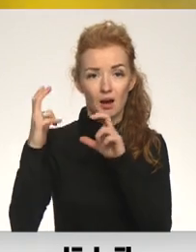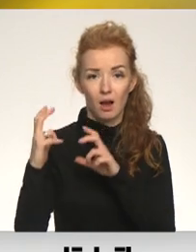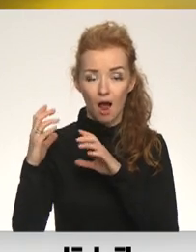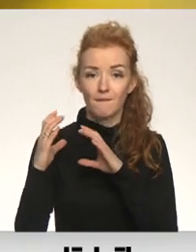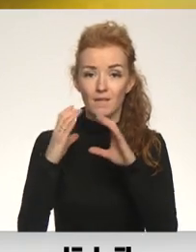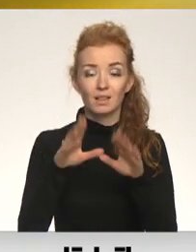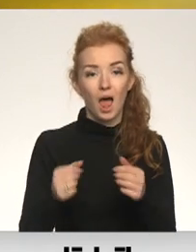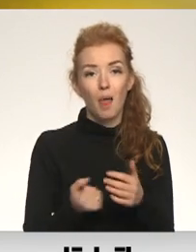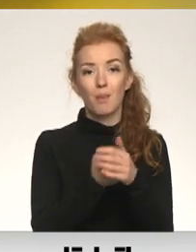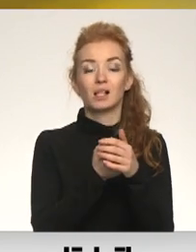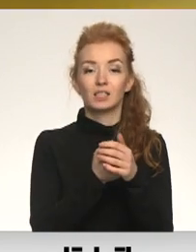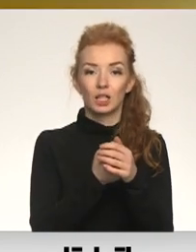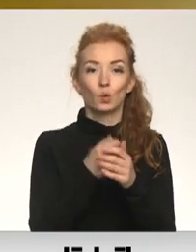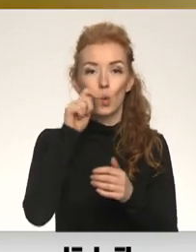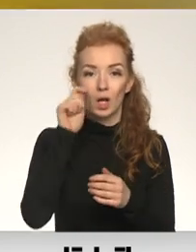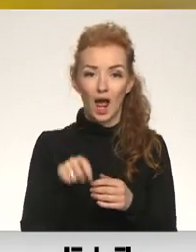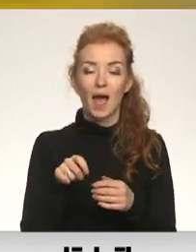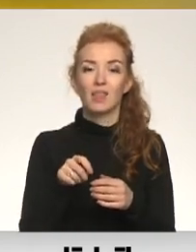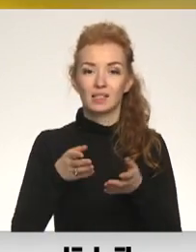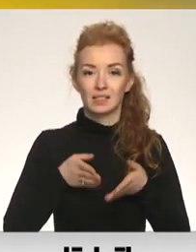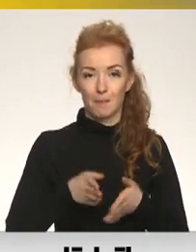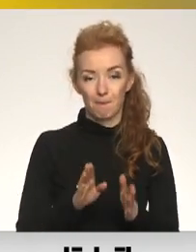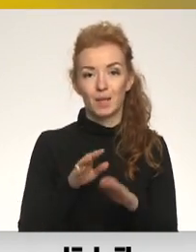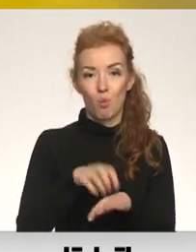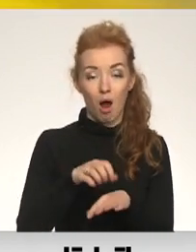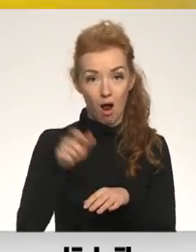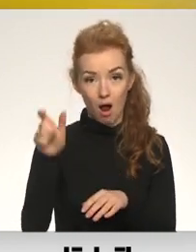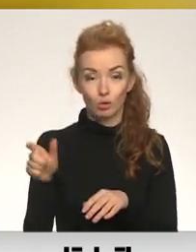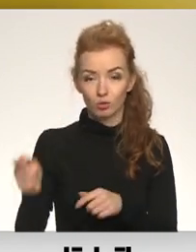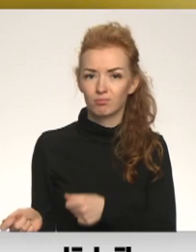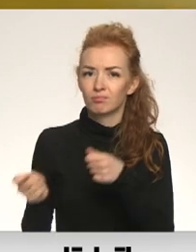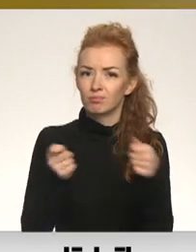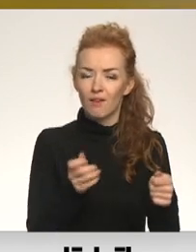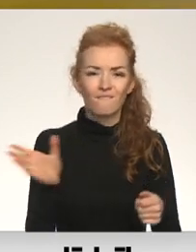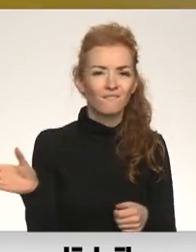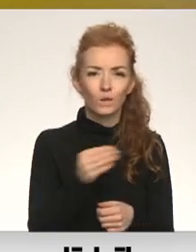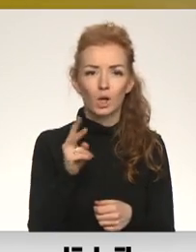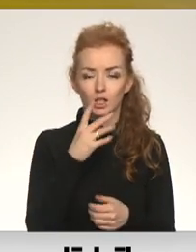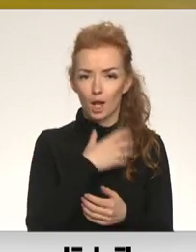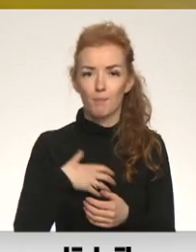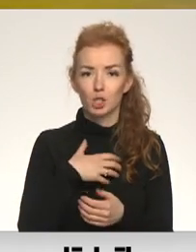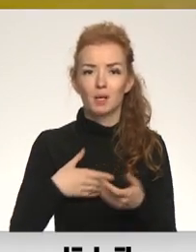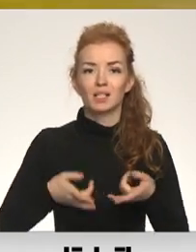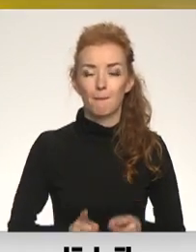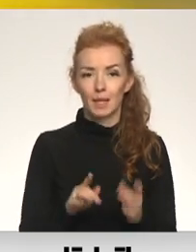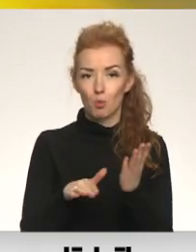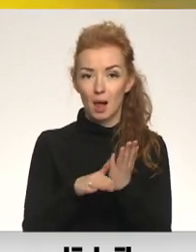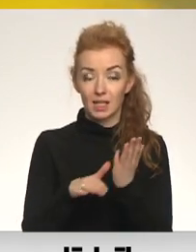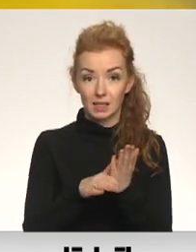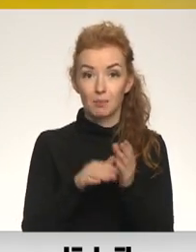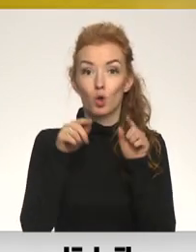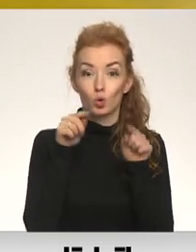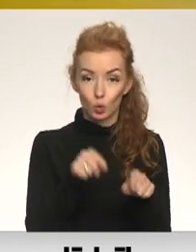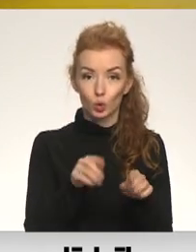atbalstītu Ukrainas vecmātes, šodien no Rīgas ceļā devās ļoti vērtīga krava – viss, kas vajadzīgs dzemdību palīdzībai. Tajā ir tieši tas,